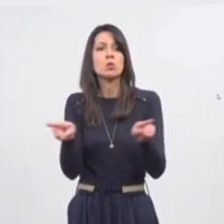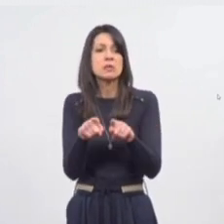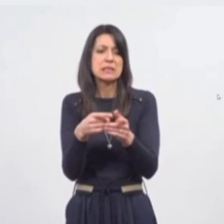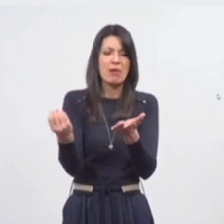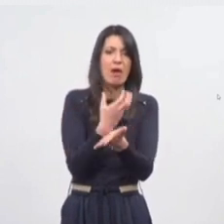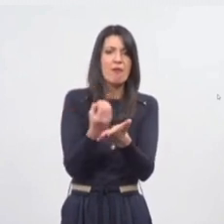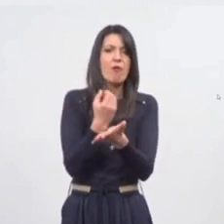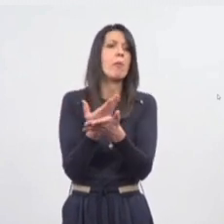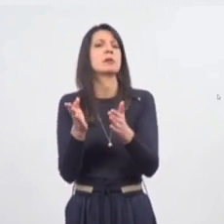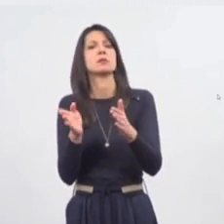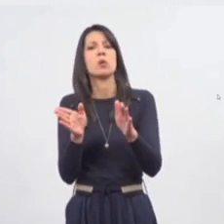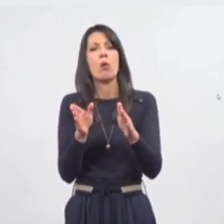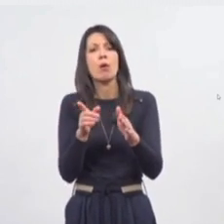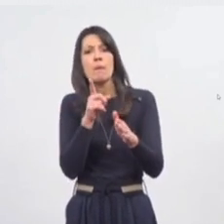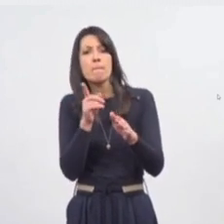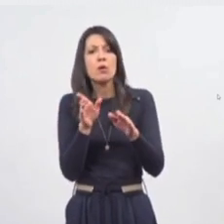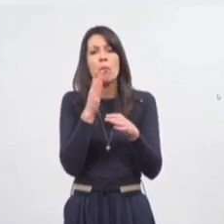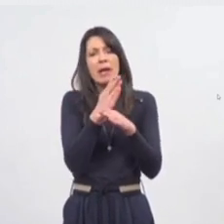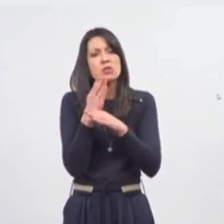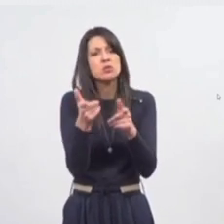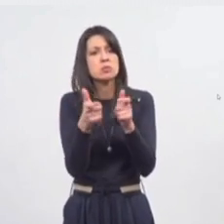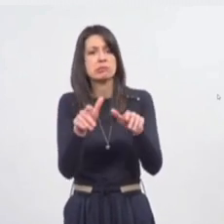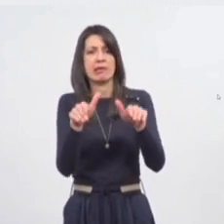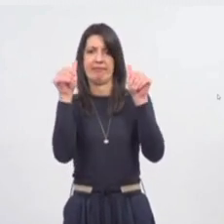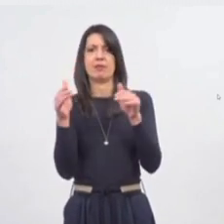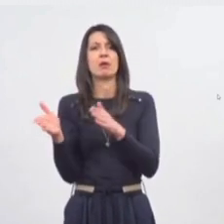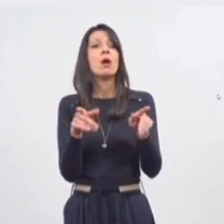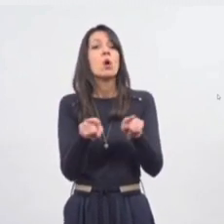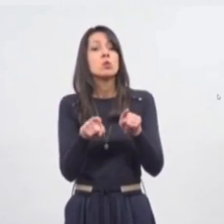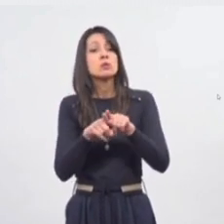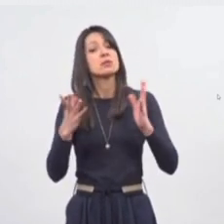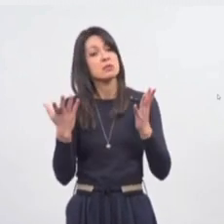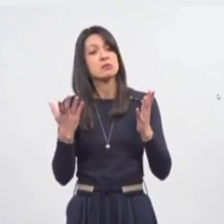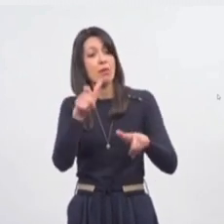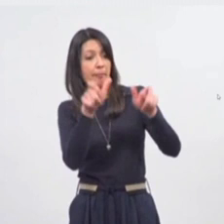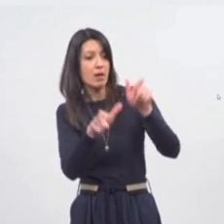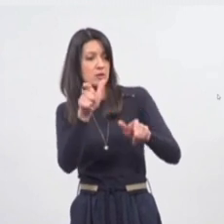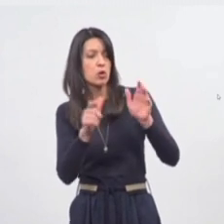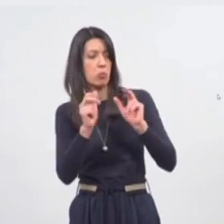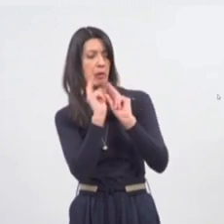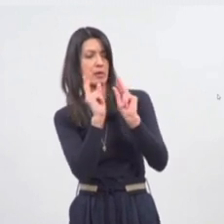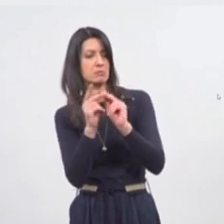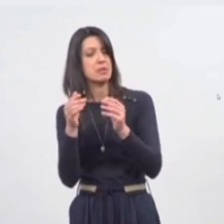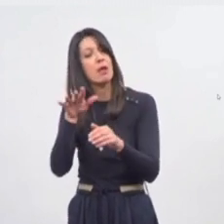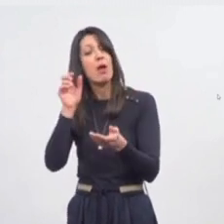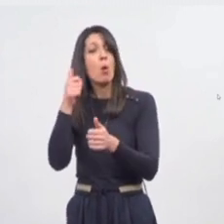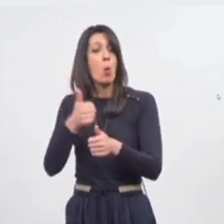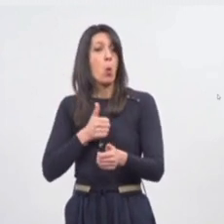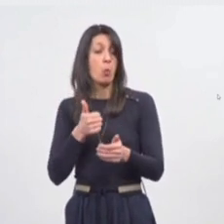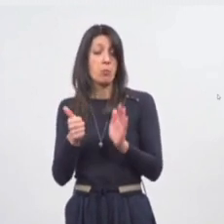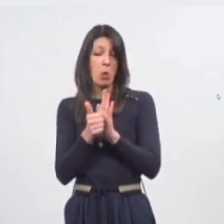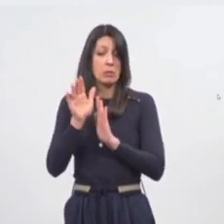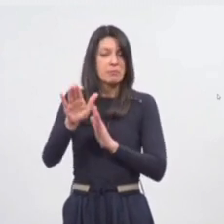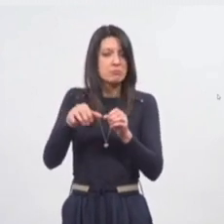d'autres actions sont aussi possibles. Renforcer l'éducation aux médias et à l'information, en lien avec les partenaires de la société